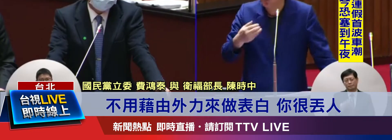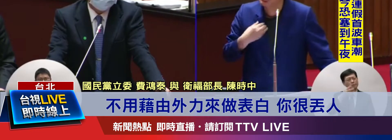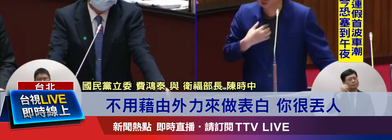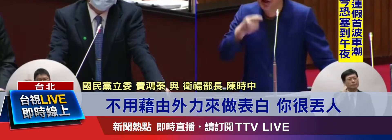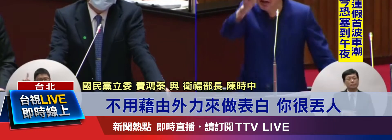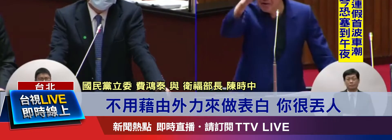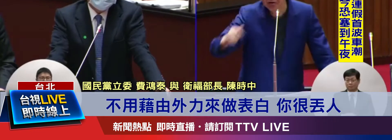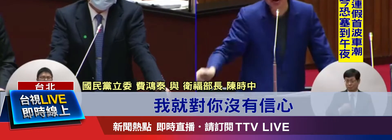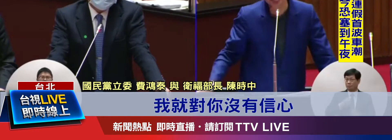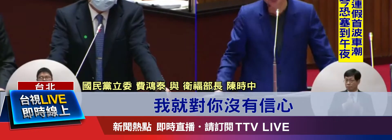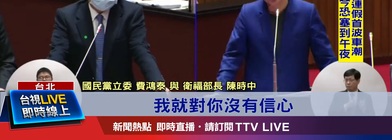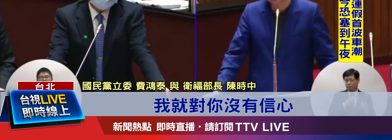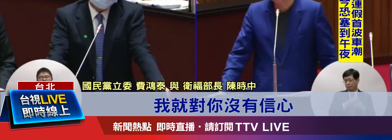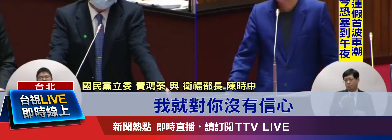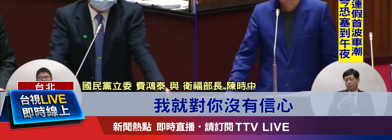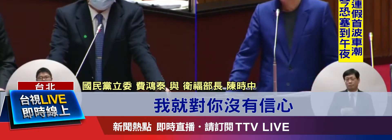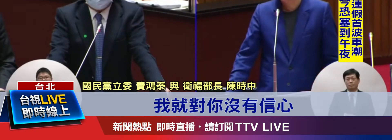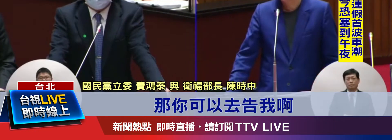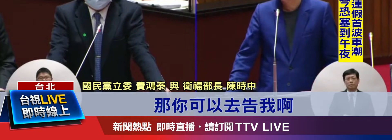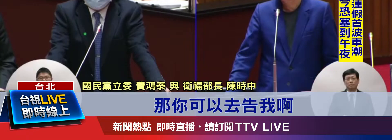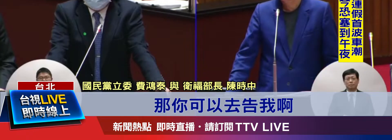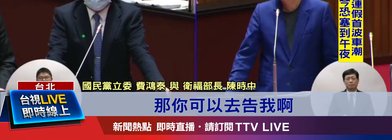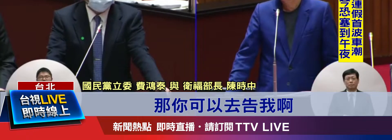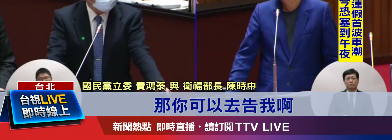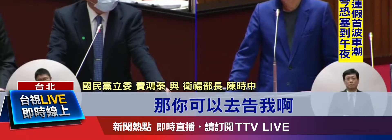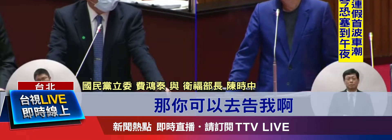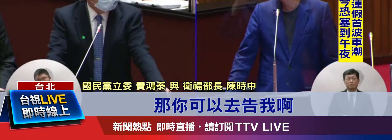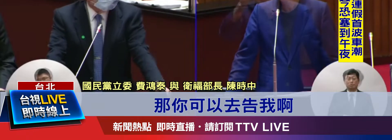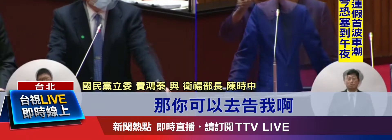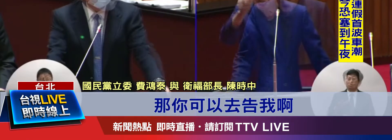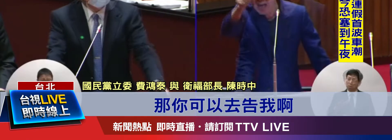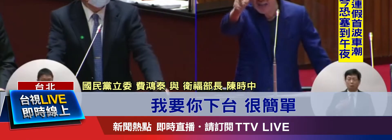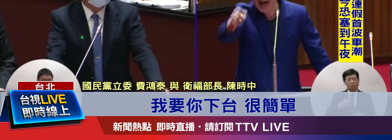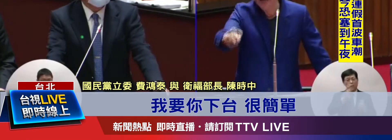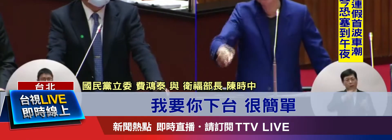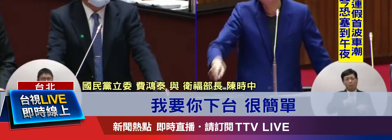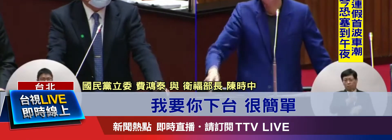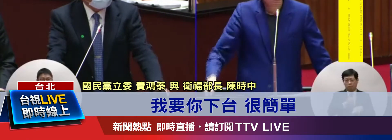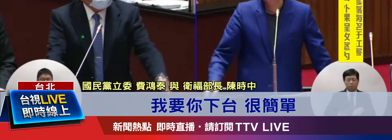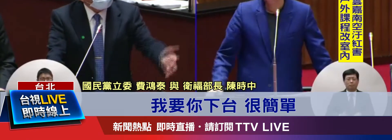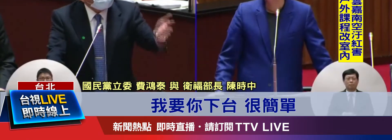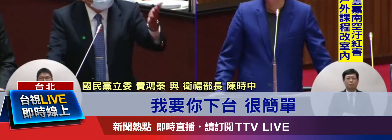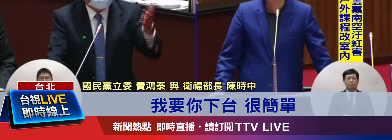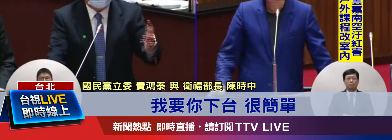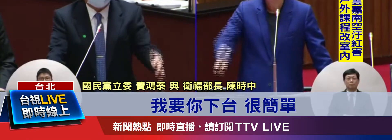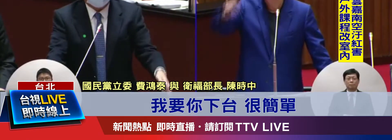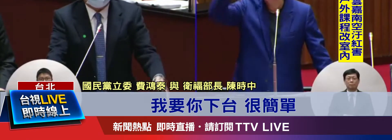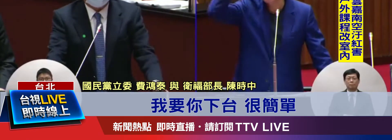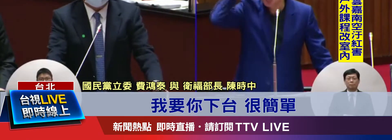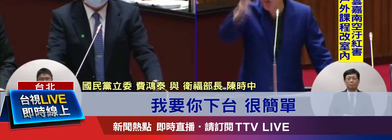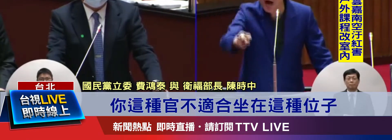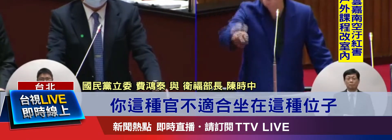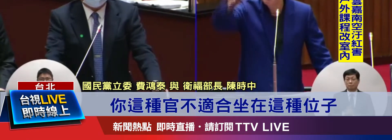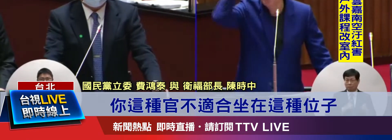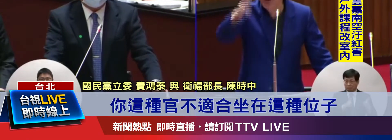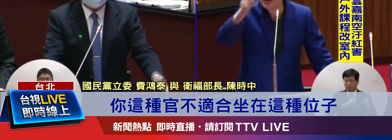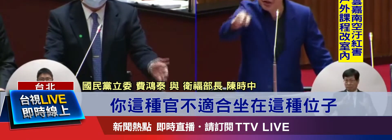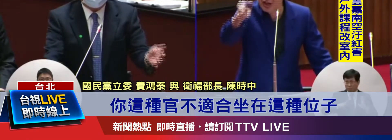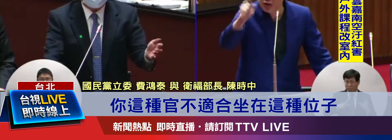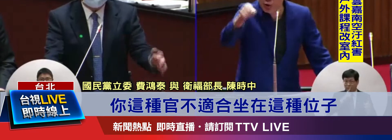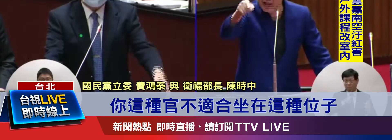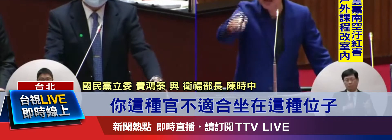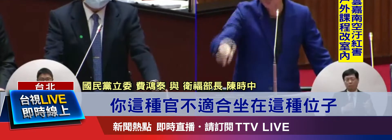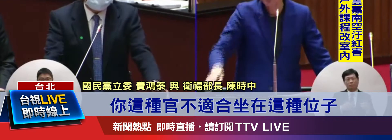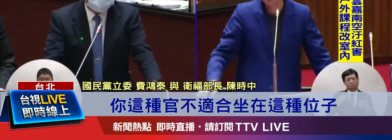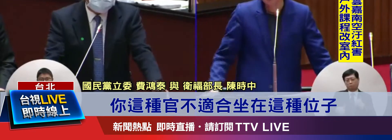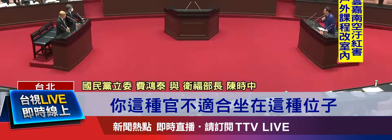人，可我就对你没有信心啊。 那这样，那你可以去告我 啊。我要你下台。很简单，你这种官不